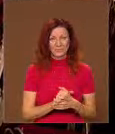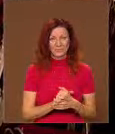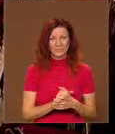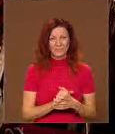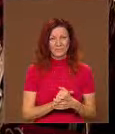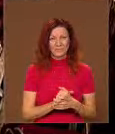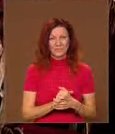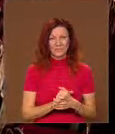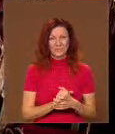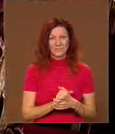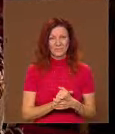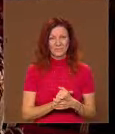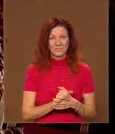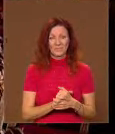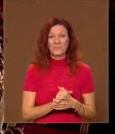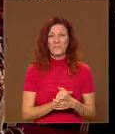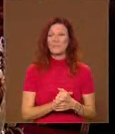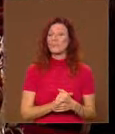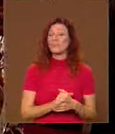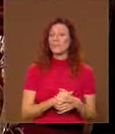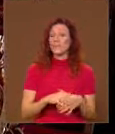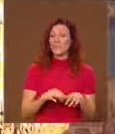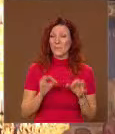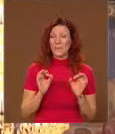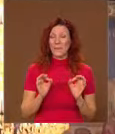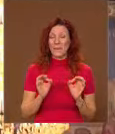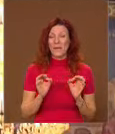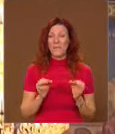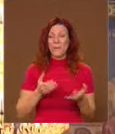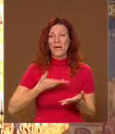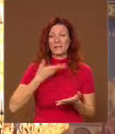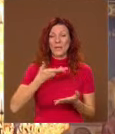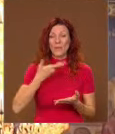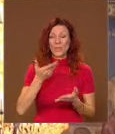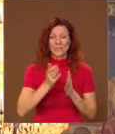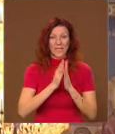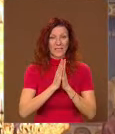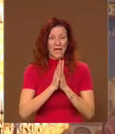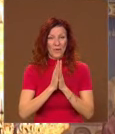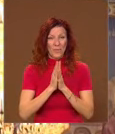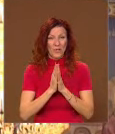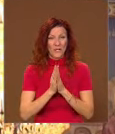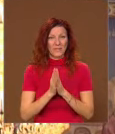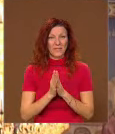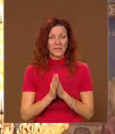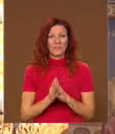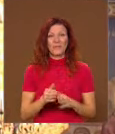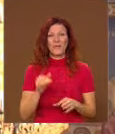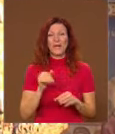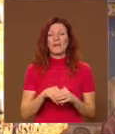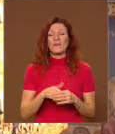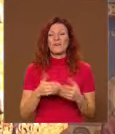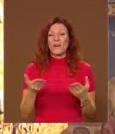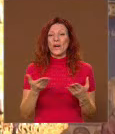всяк. Сега се произнасят молитвите, в които